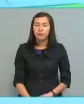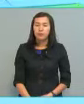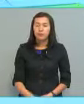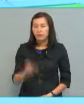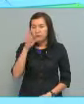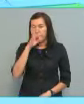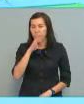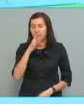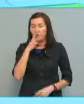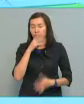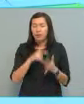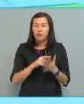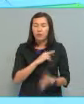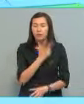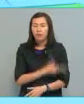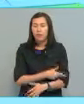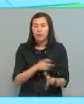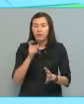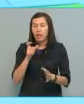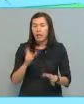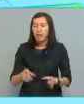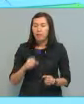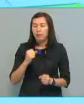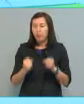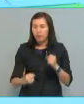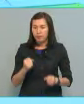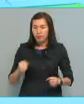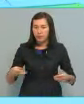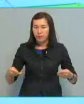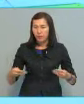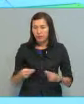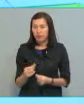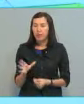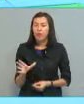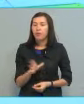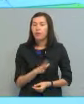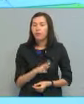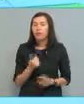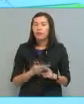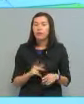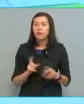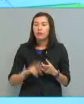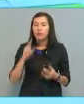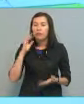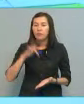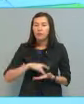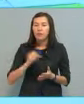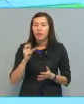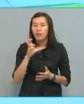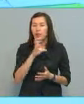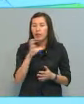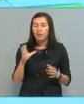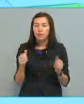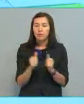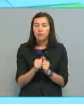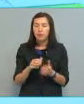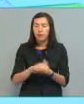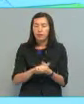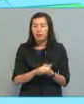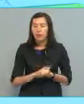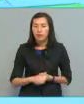Елде карантин талабының күшуі жолаушы тасымалы қызметіне де кері әсерін тигізді. Осыған орай Шымкент бас серіктестігінің ұжымы